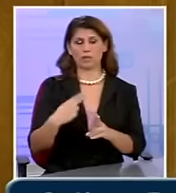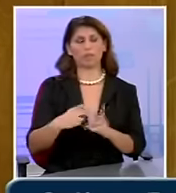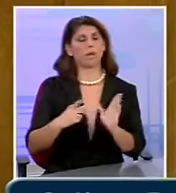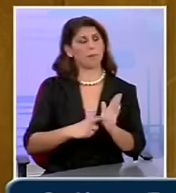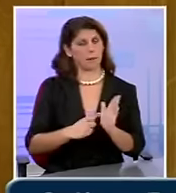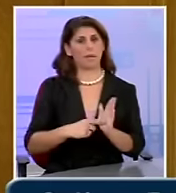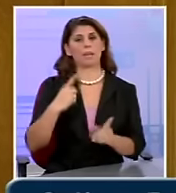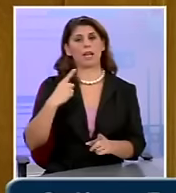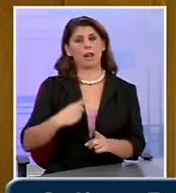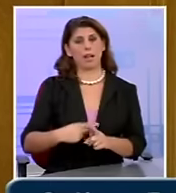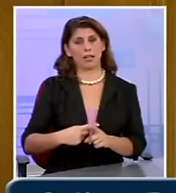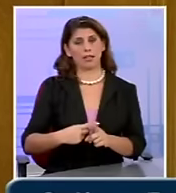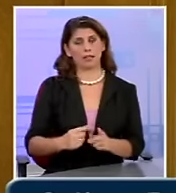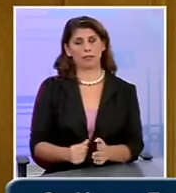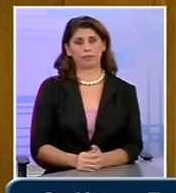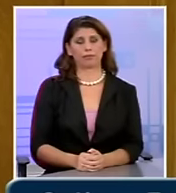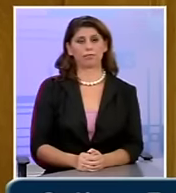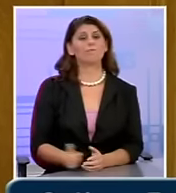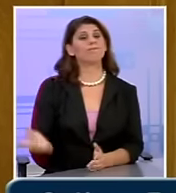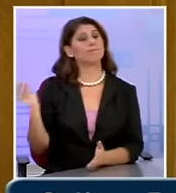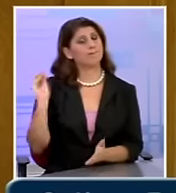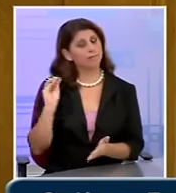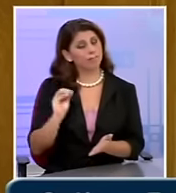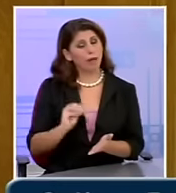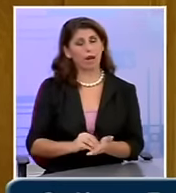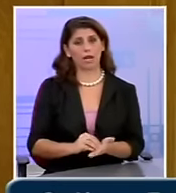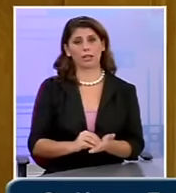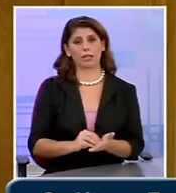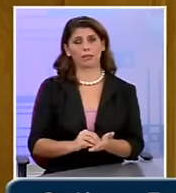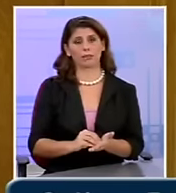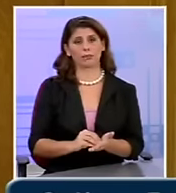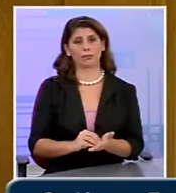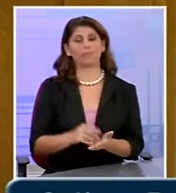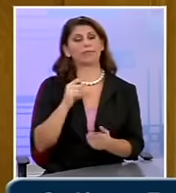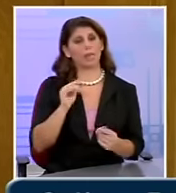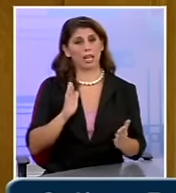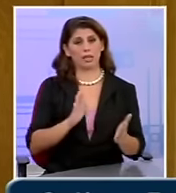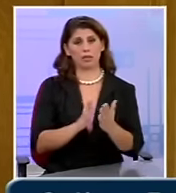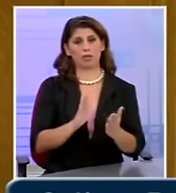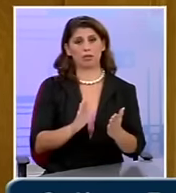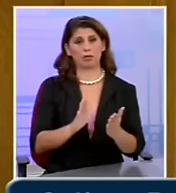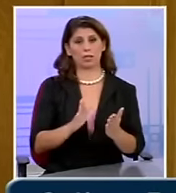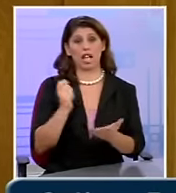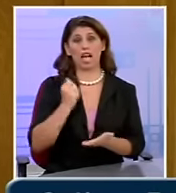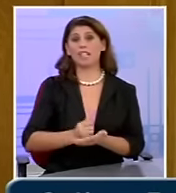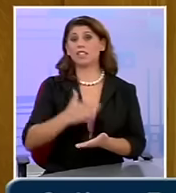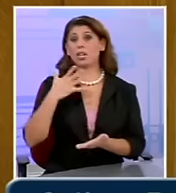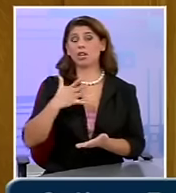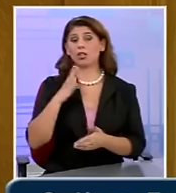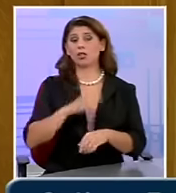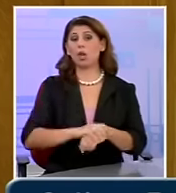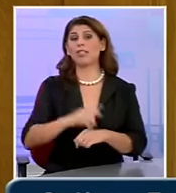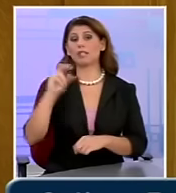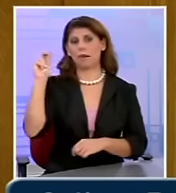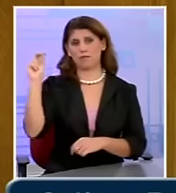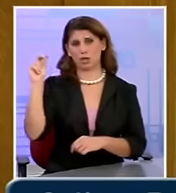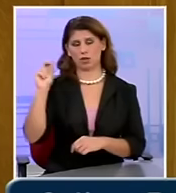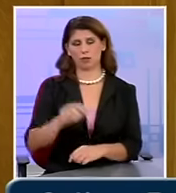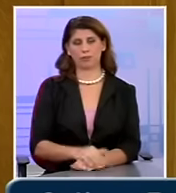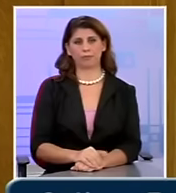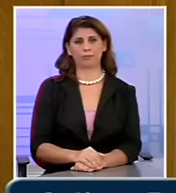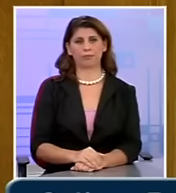Ελλάδα για άλλη μια φορά να αντιμετωπίσει την αξιολόγηση των δεσμεύσεών της.